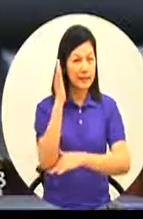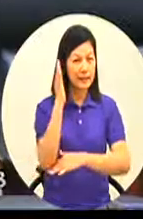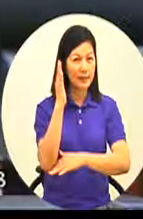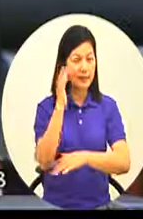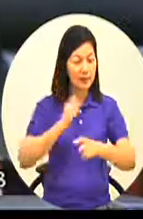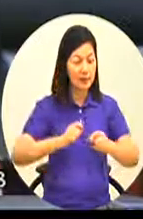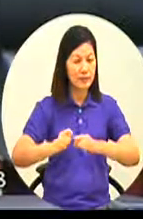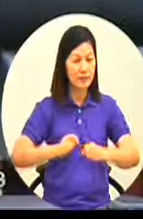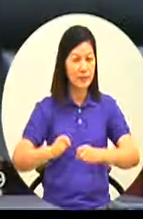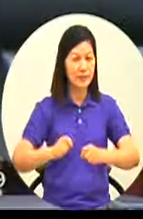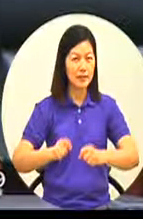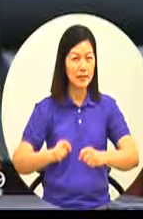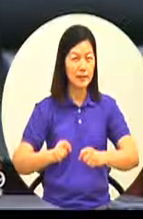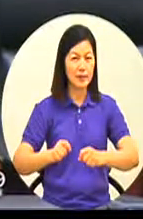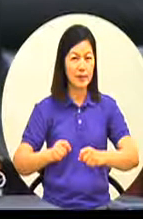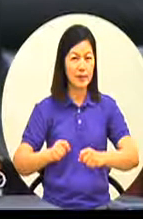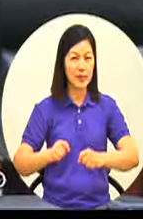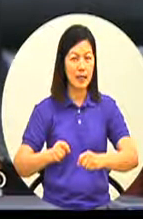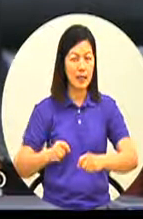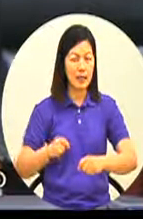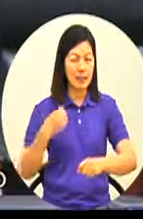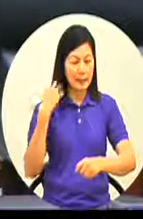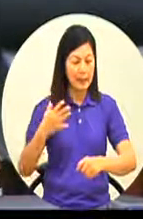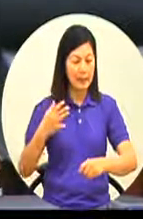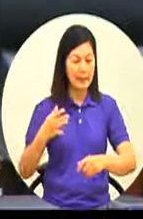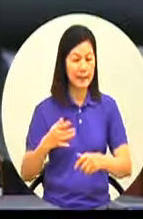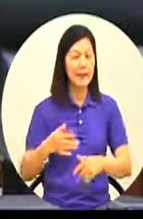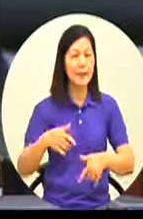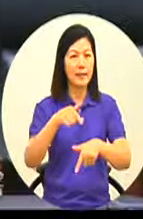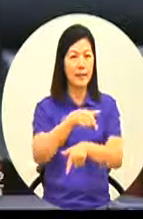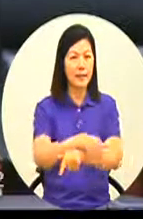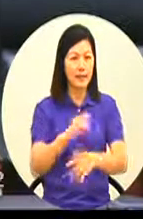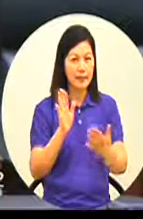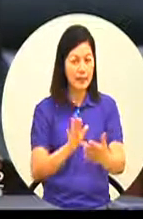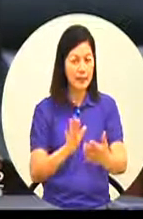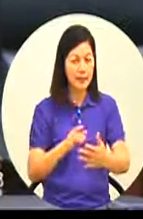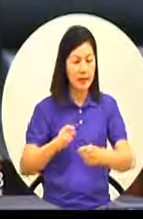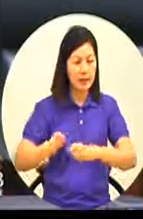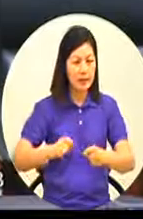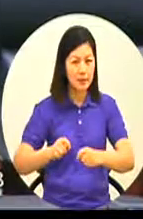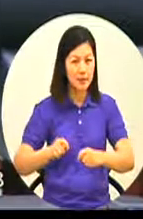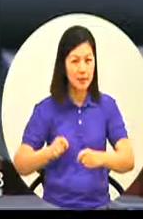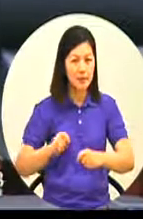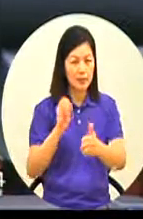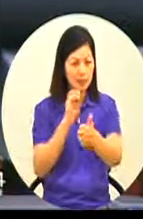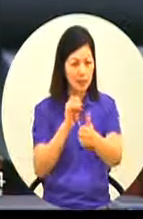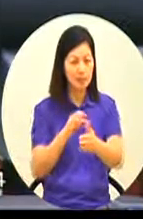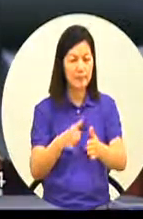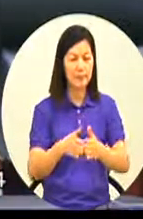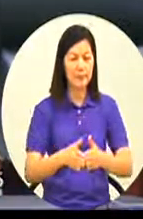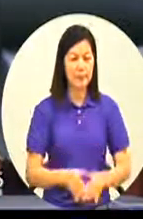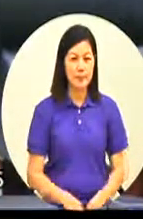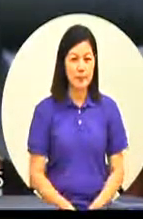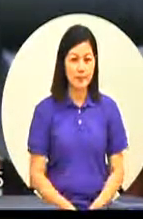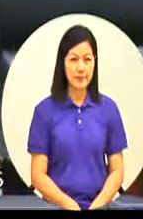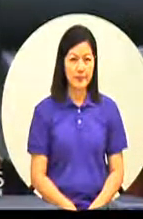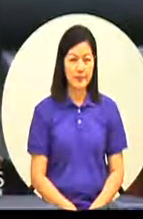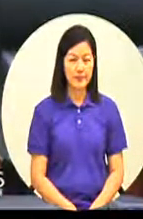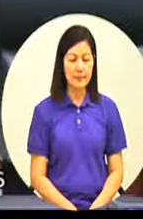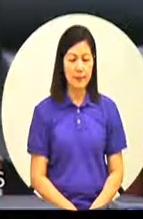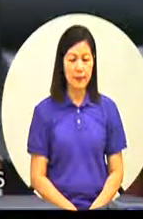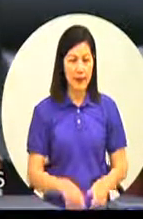策哦，那我们新南向政策要反映在我们的姐妹市哦，所以我